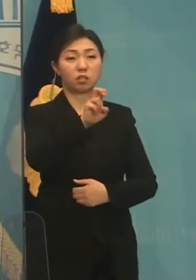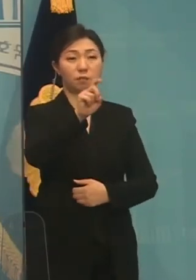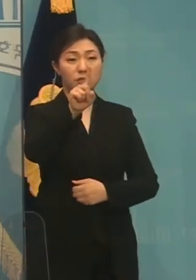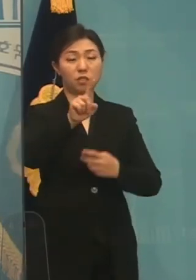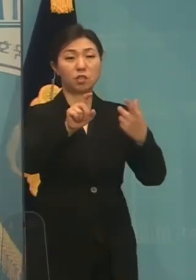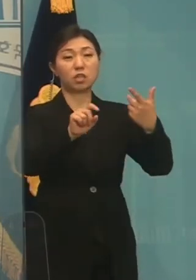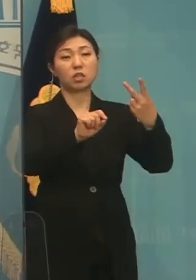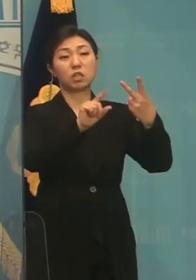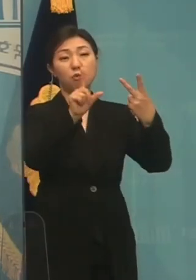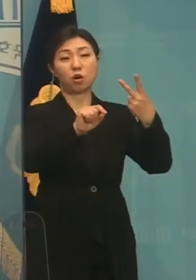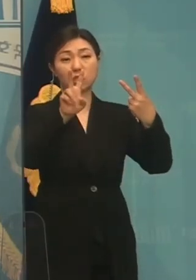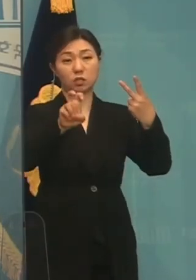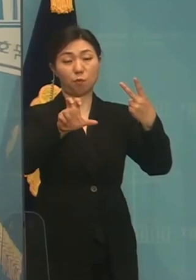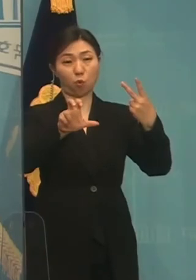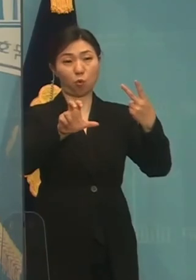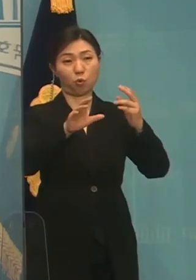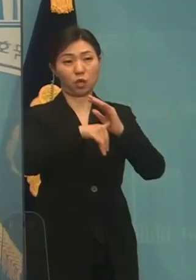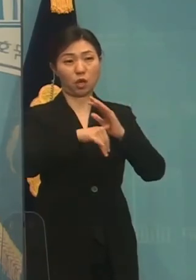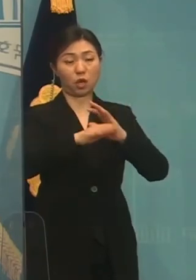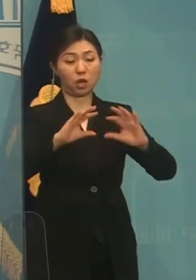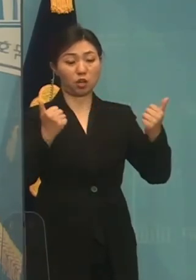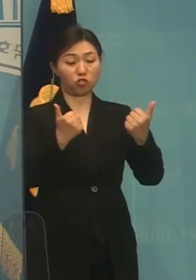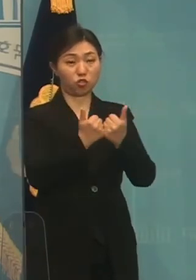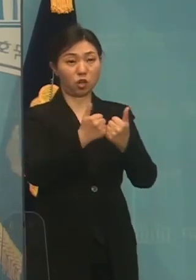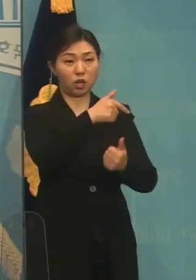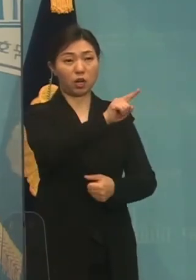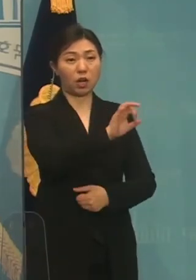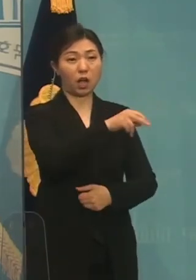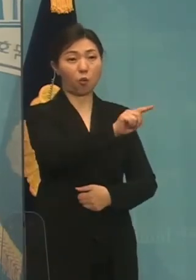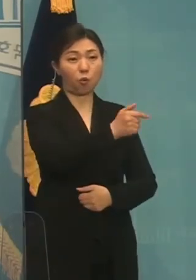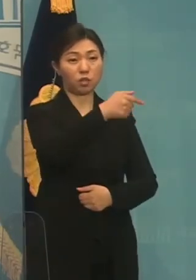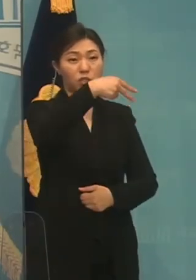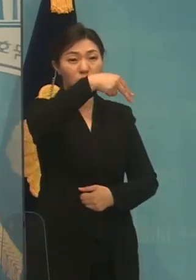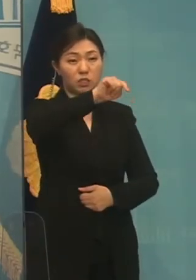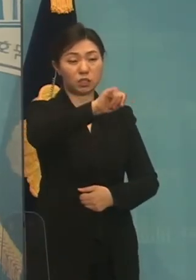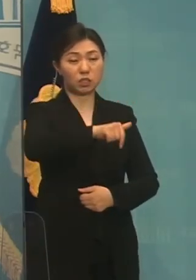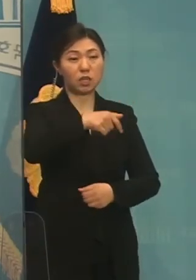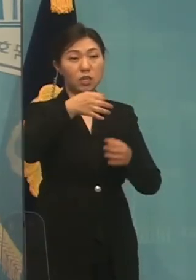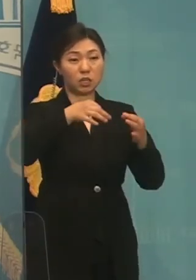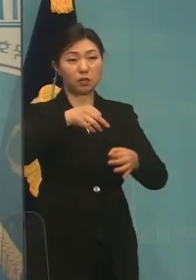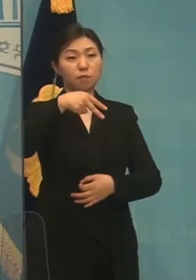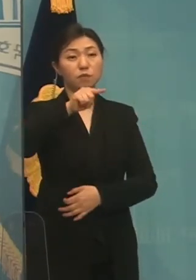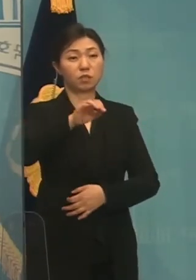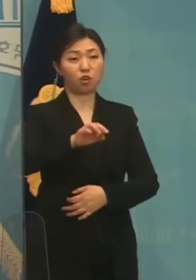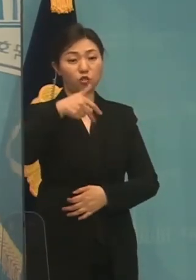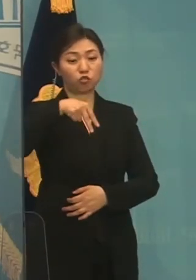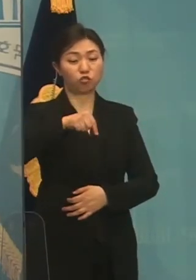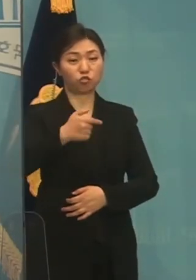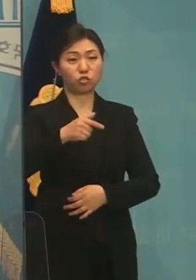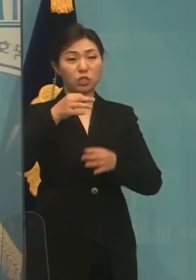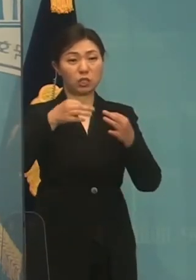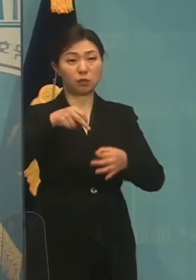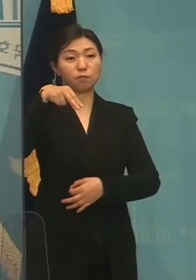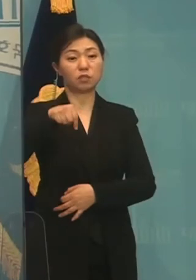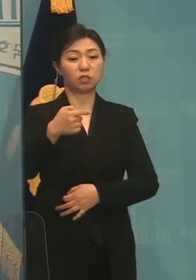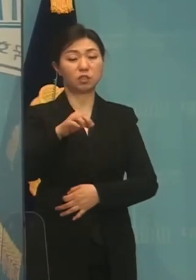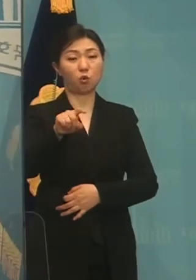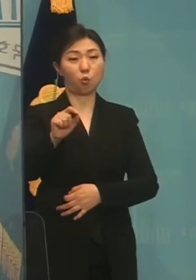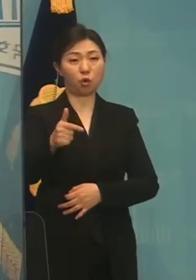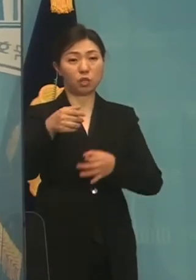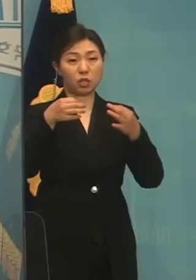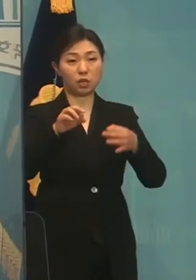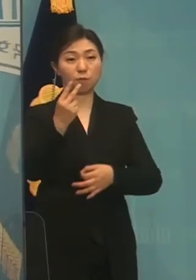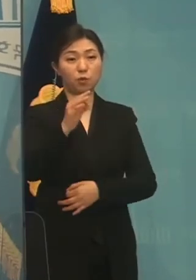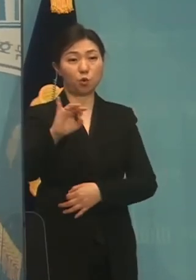2월 25일 대한민국 국회의원 강은식, 김남구, 김성주, 김성환, 김승남, 김승원,